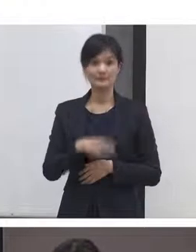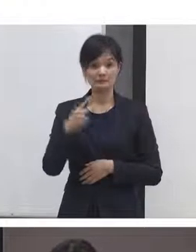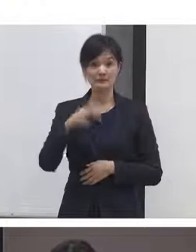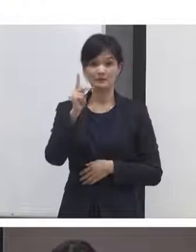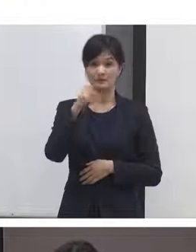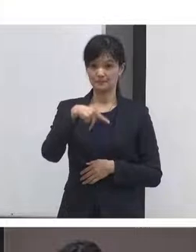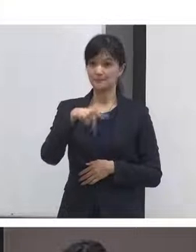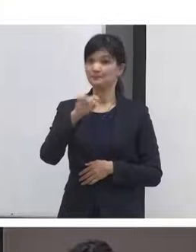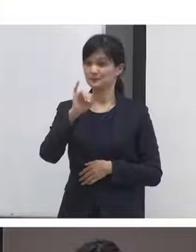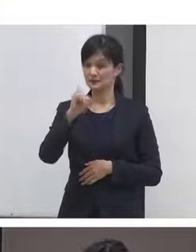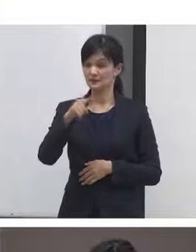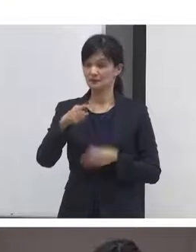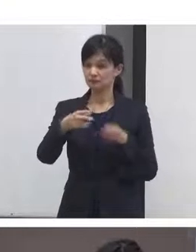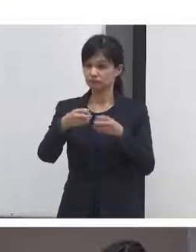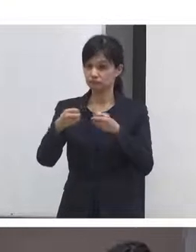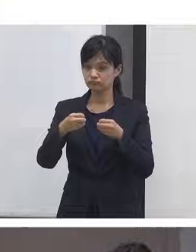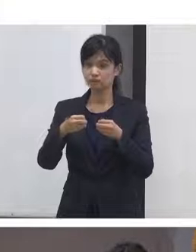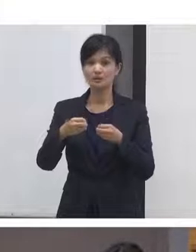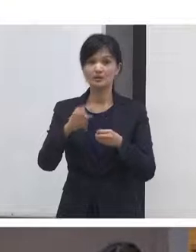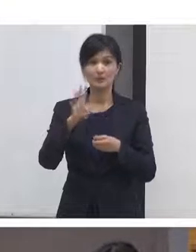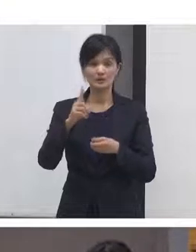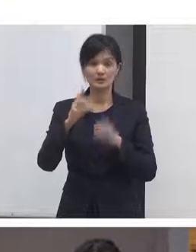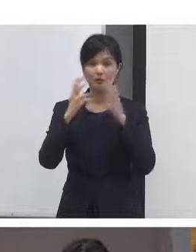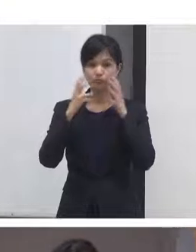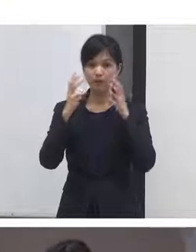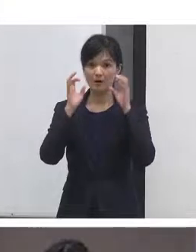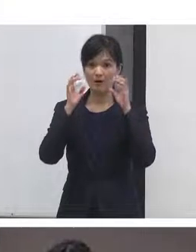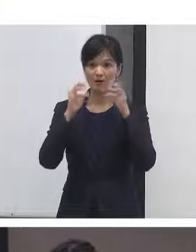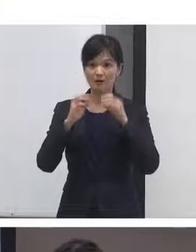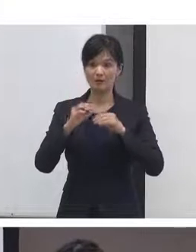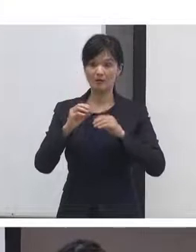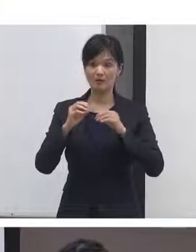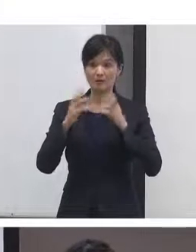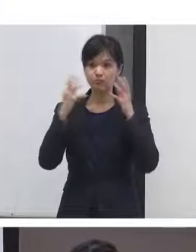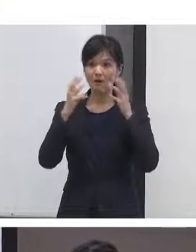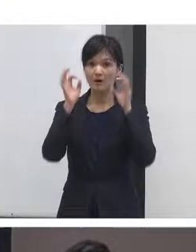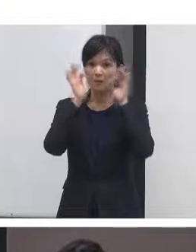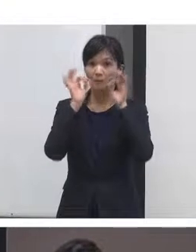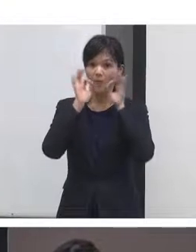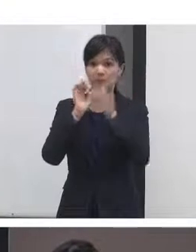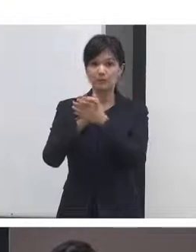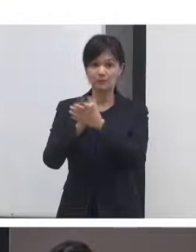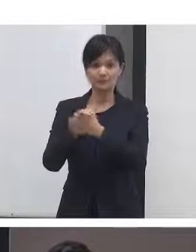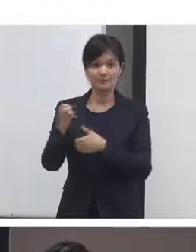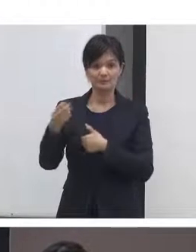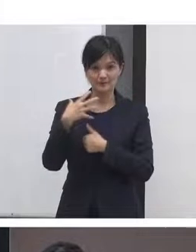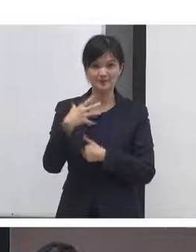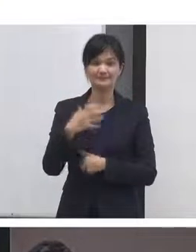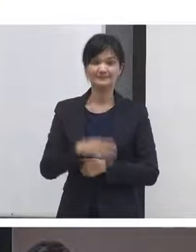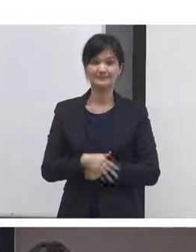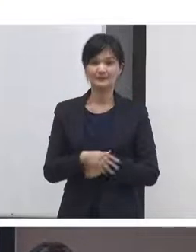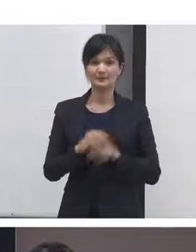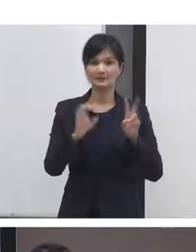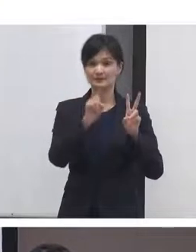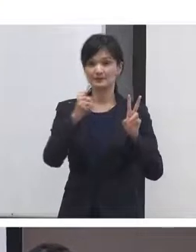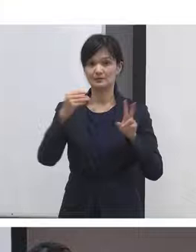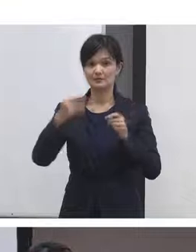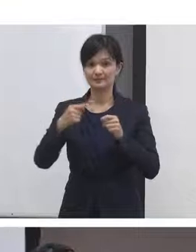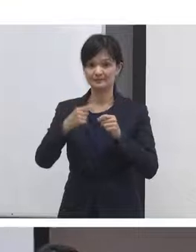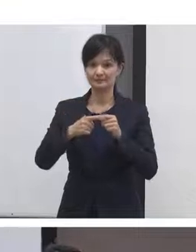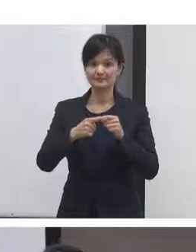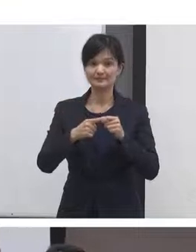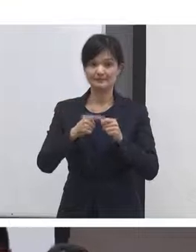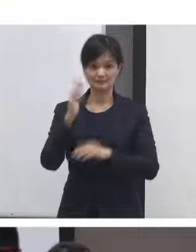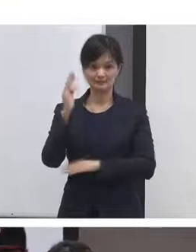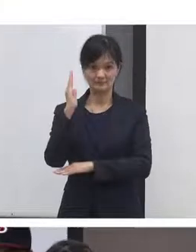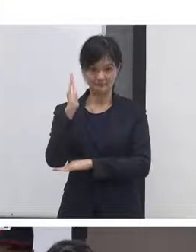KPI 衍生的讨论呢，有一位叫肥猫的朋友也提供了说，就是有一个胡龙腾在2019年的政府绩效